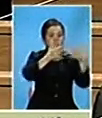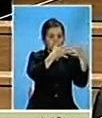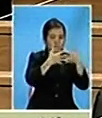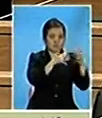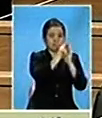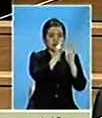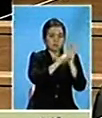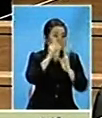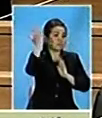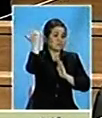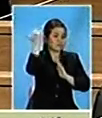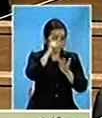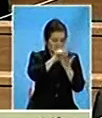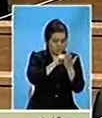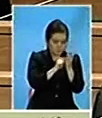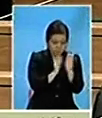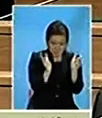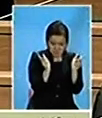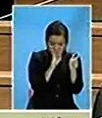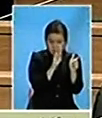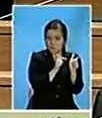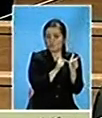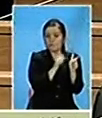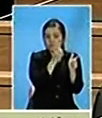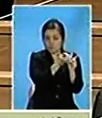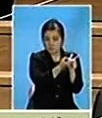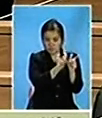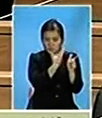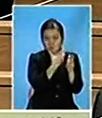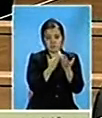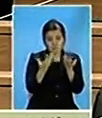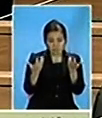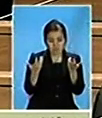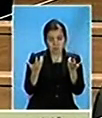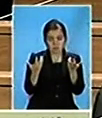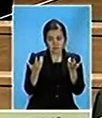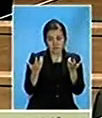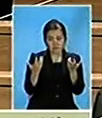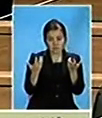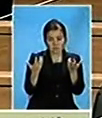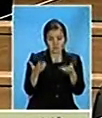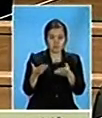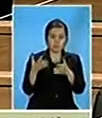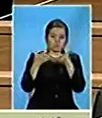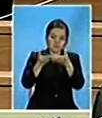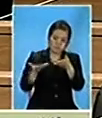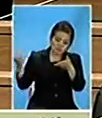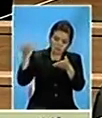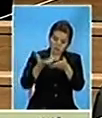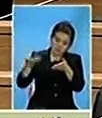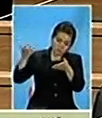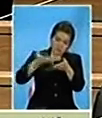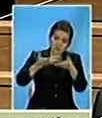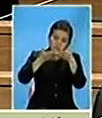านะซึ่งเขาเขียนไว้สั้นๆนะครับว่าบรรดาสินค้าซึ่งบรรทุกโดยเรือซึ่งอยู่ในหน้าอเม